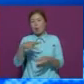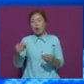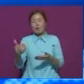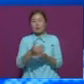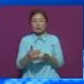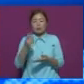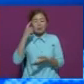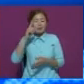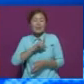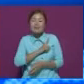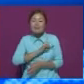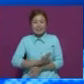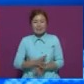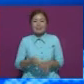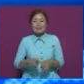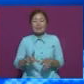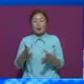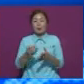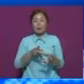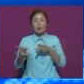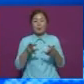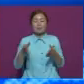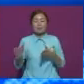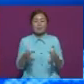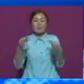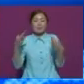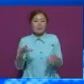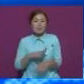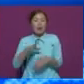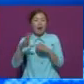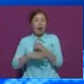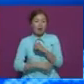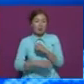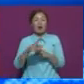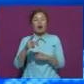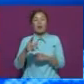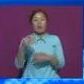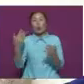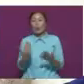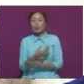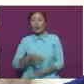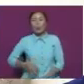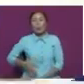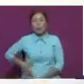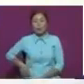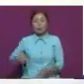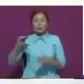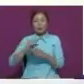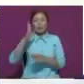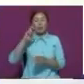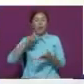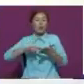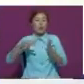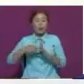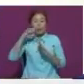деп күтпеген еді. Ойлағаны орындалып, ота жасау мүмкіндігі ашылды. Айдың соңына қарай Дәулетке жаңа бауыр салынады деп жоспарлануда.